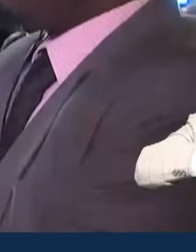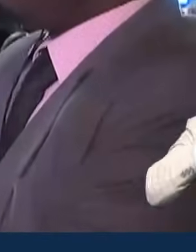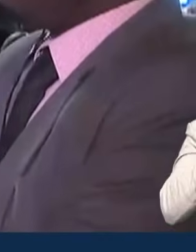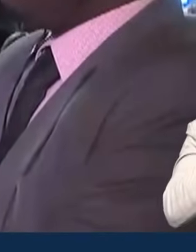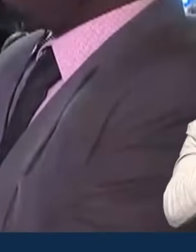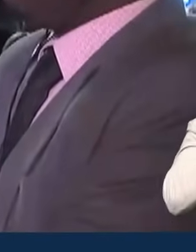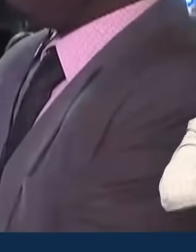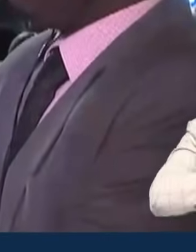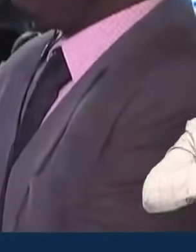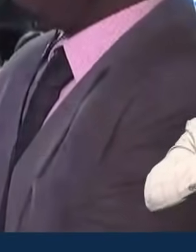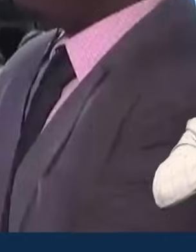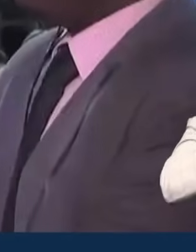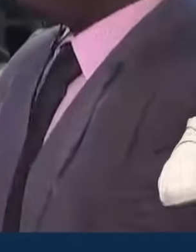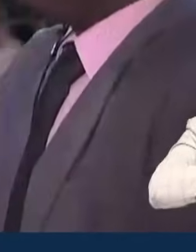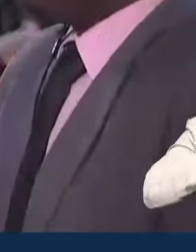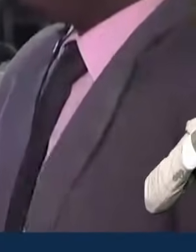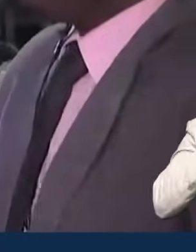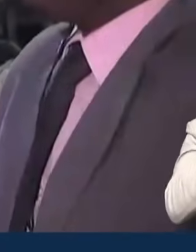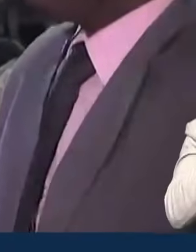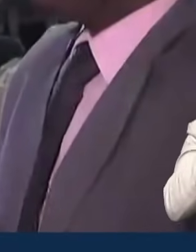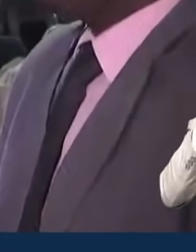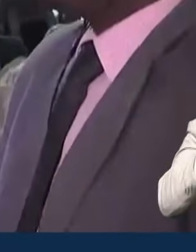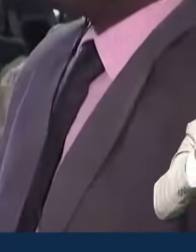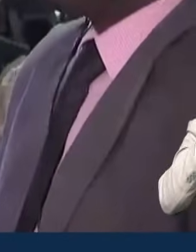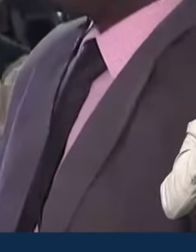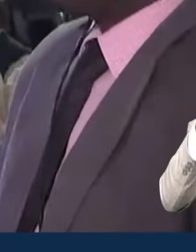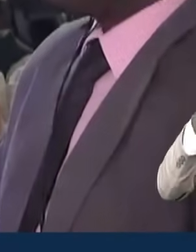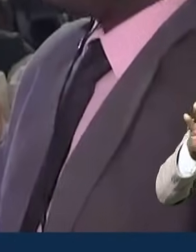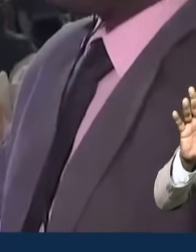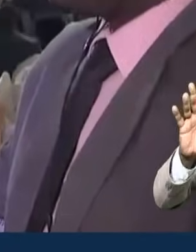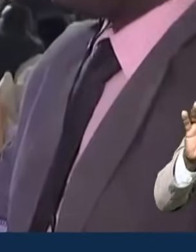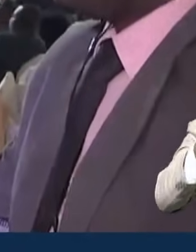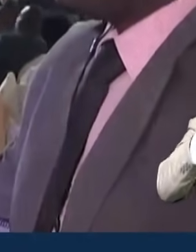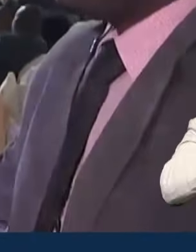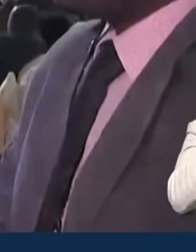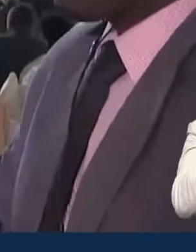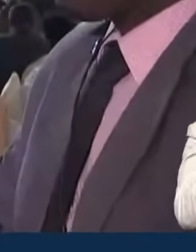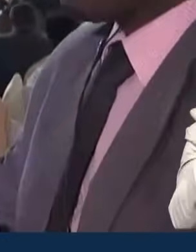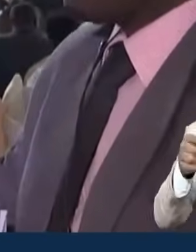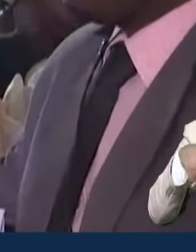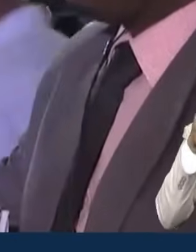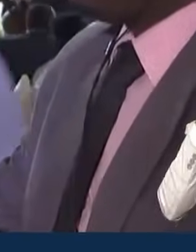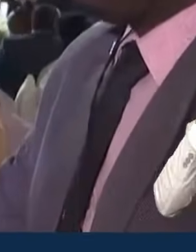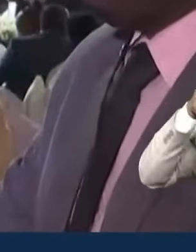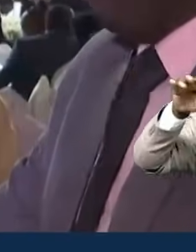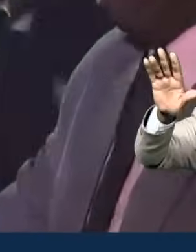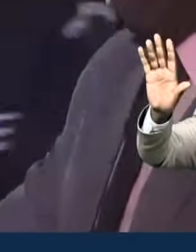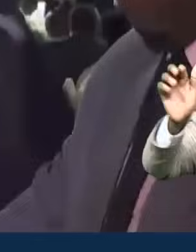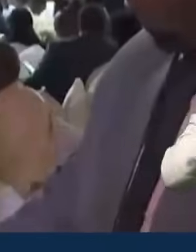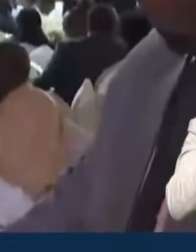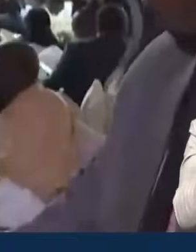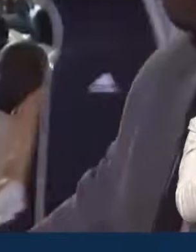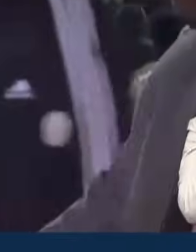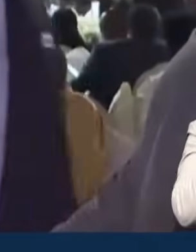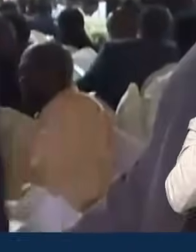nanone basabana, ku buryo hari aho byageraga umukino urangiye umwe yatsinze undi yatsinzwe, ariko ukabona barimo barabyina bari kumwe